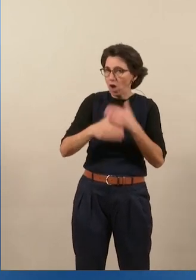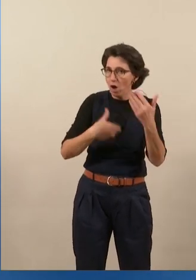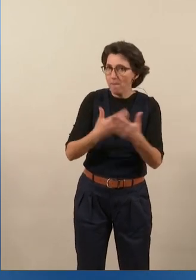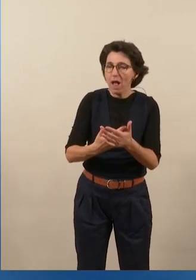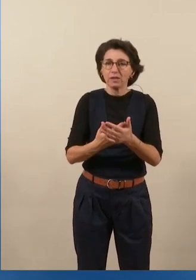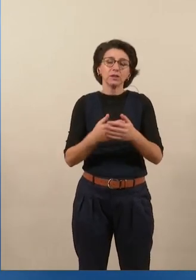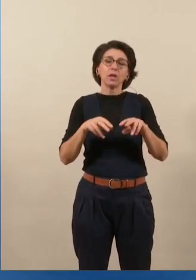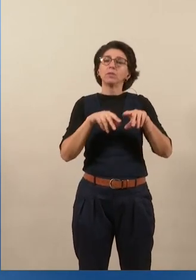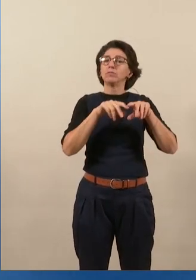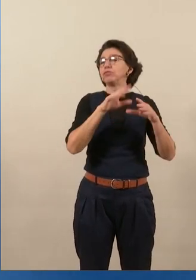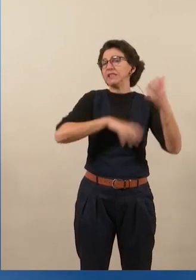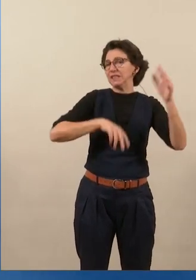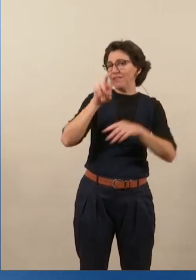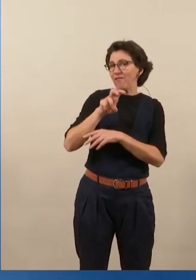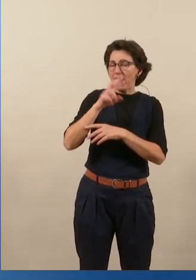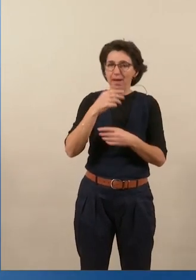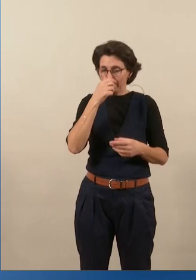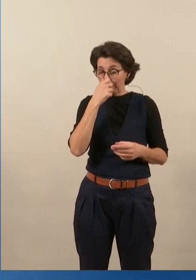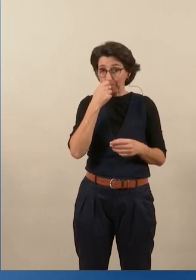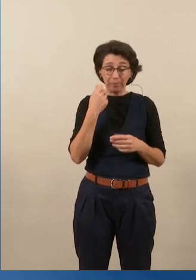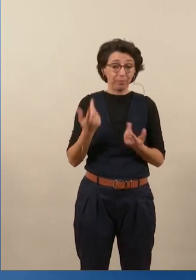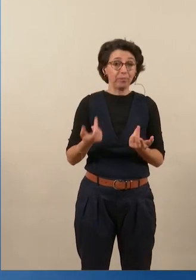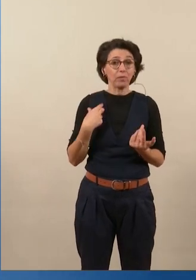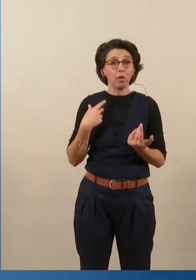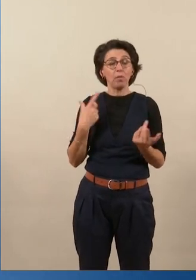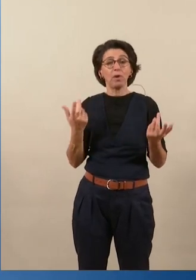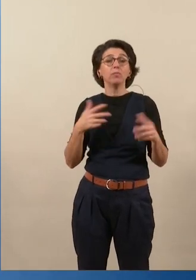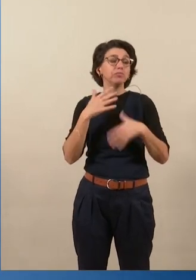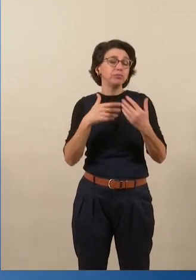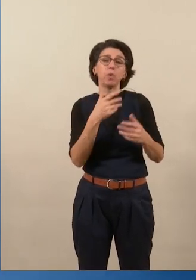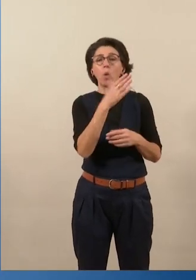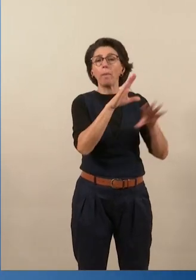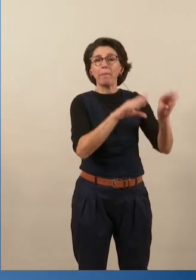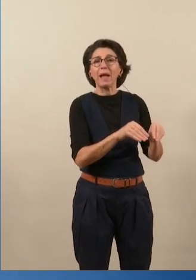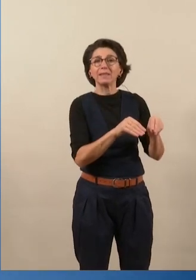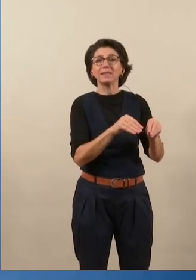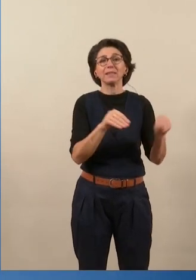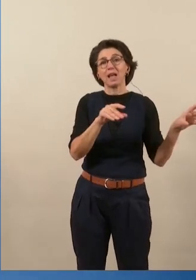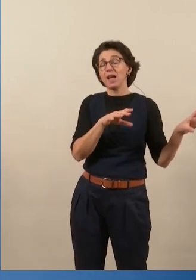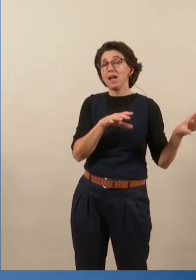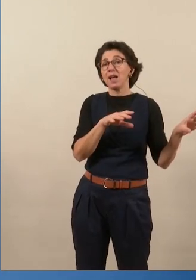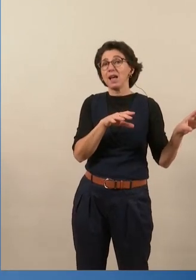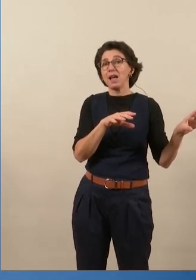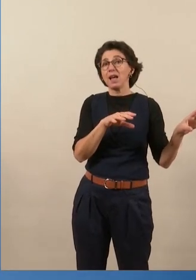lis des vert pour qu'il renonce il a eu compensation avec le poste de Madame Valérie